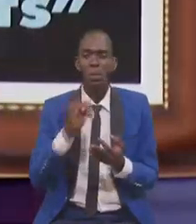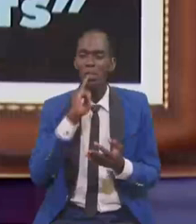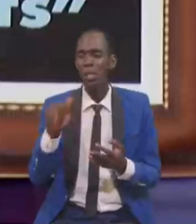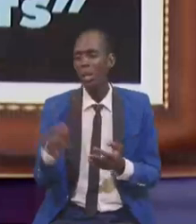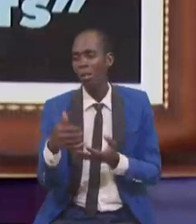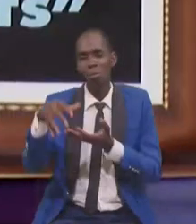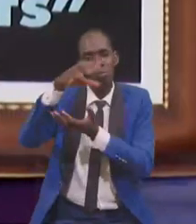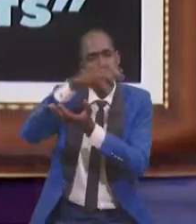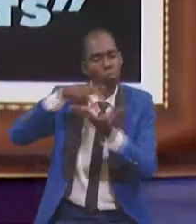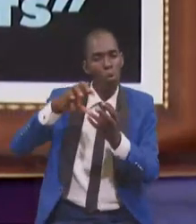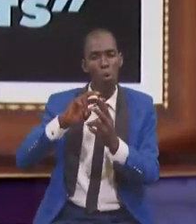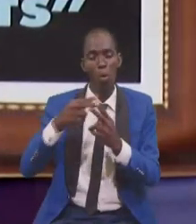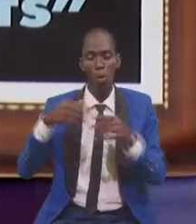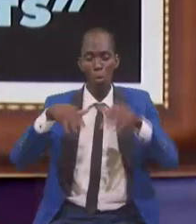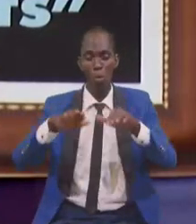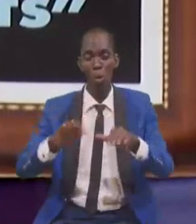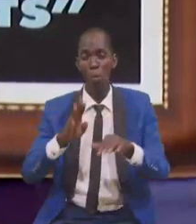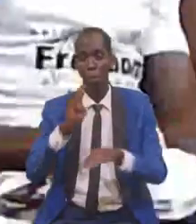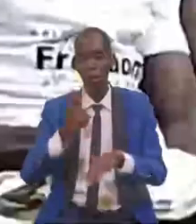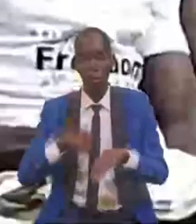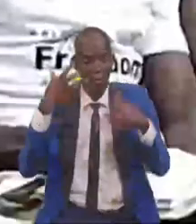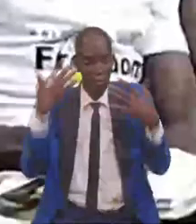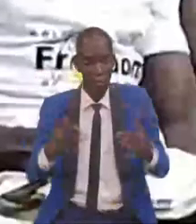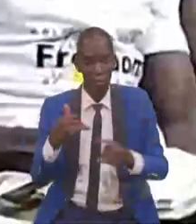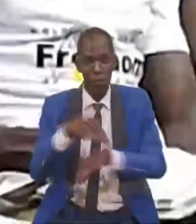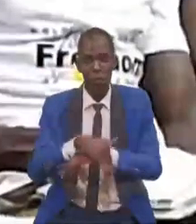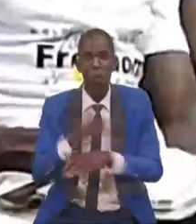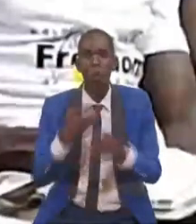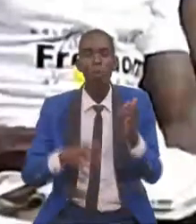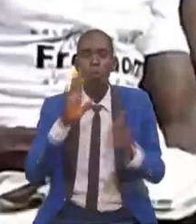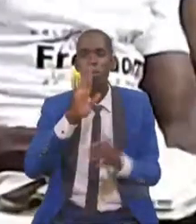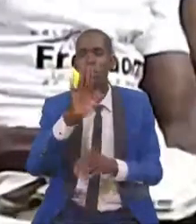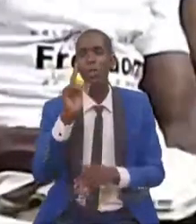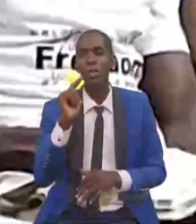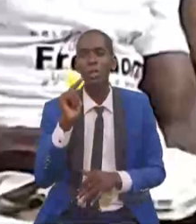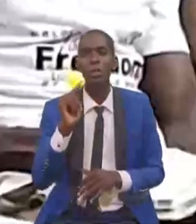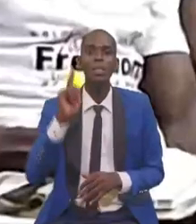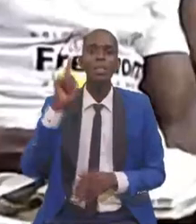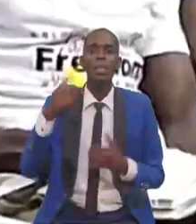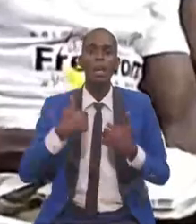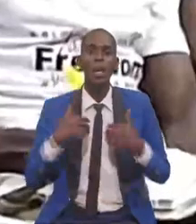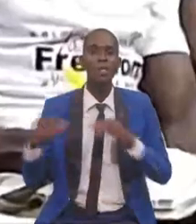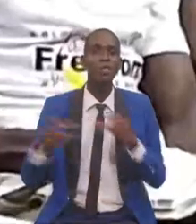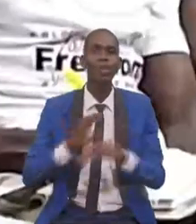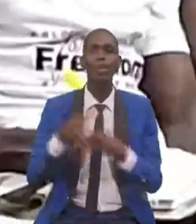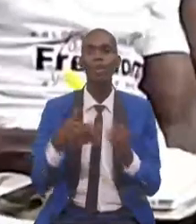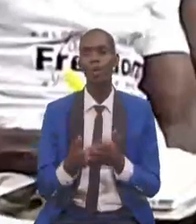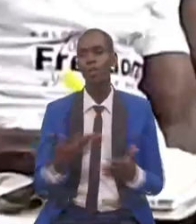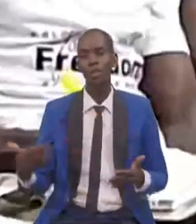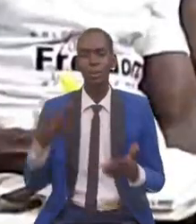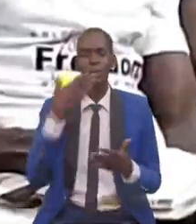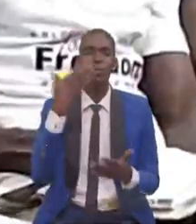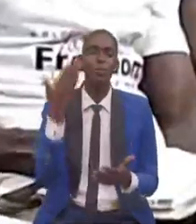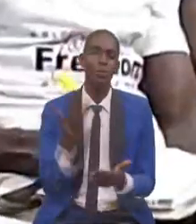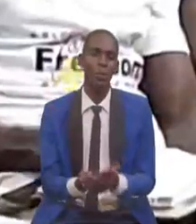une tempête, les vagues, lorsqu'on aura fini, qu'est-ce qui sera votre famille? Votre témoignage, c'est qu'il fait tout